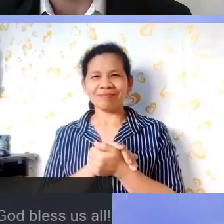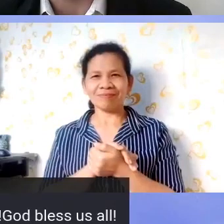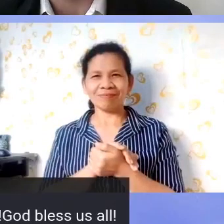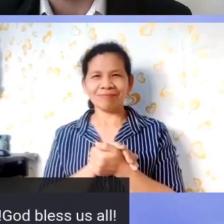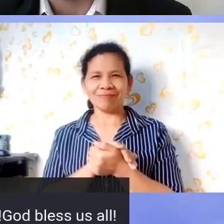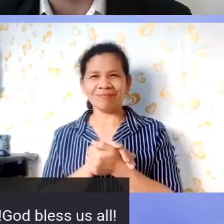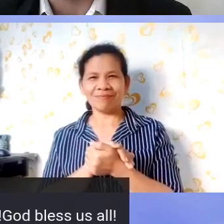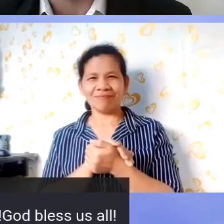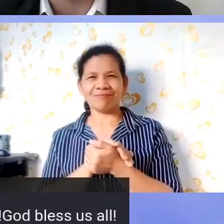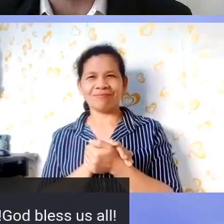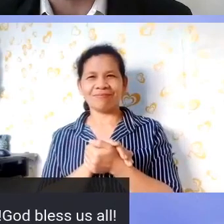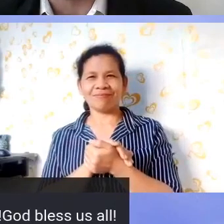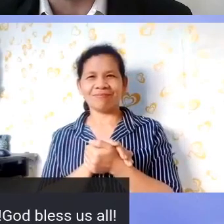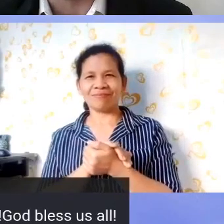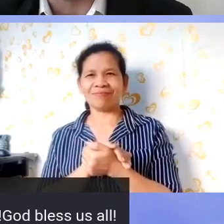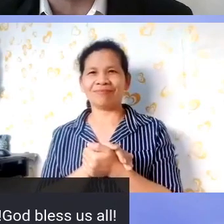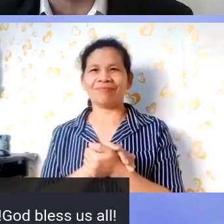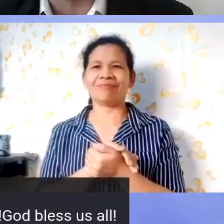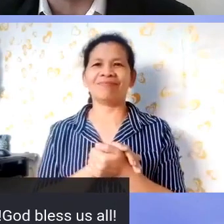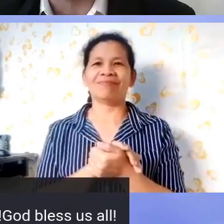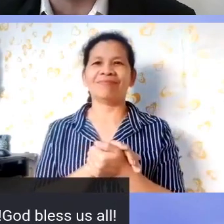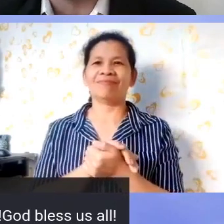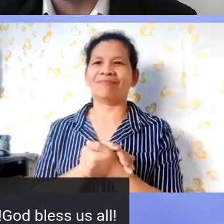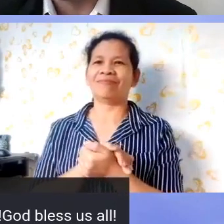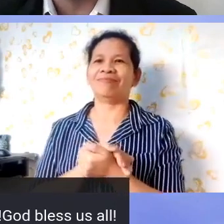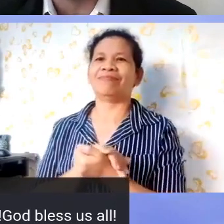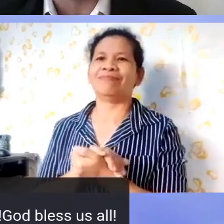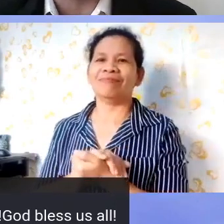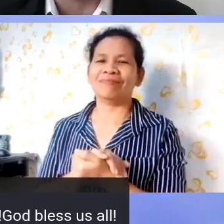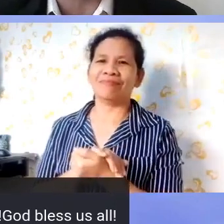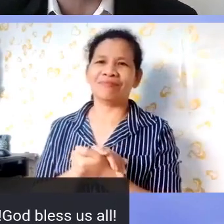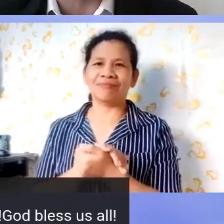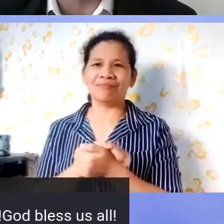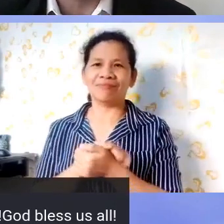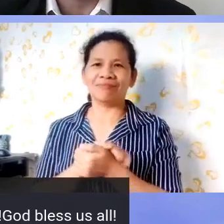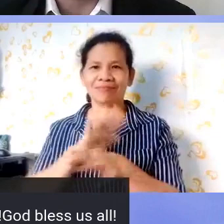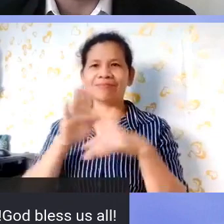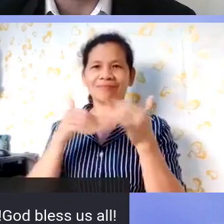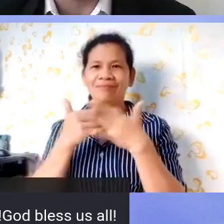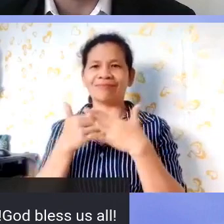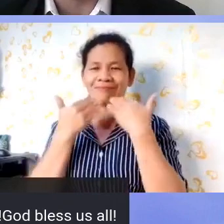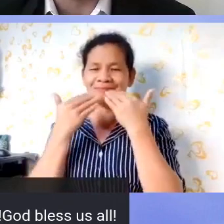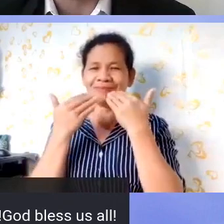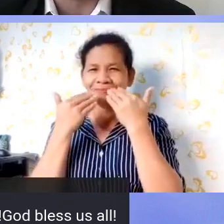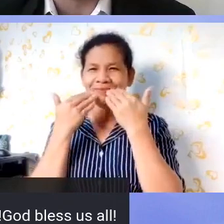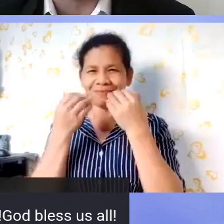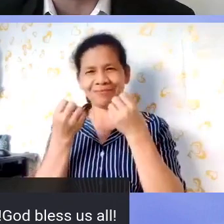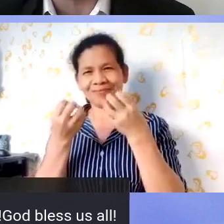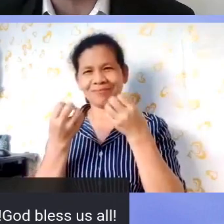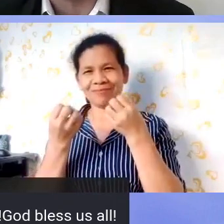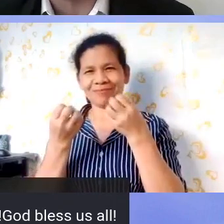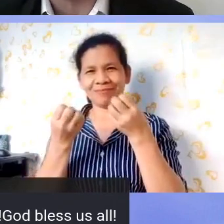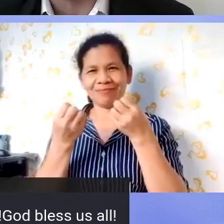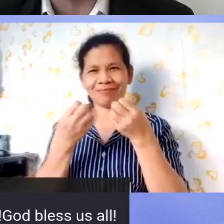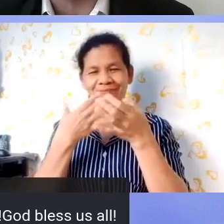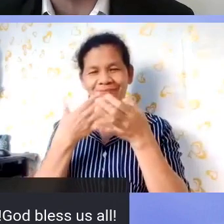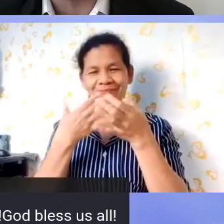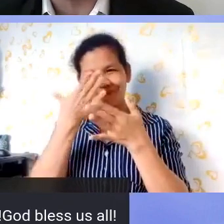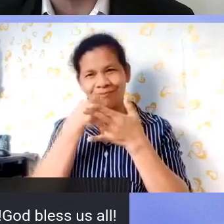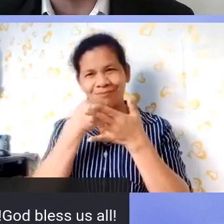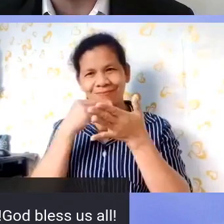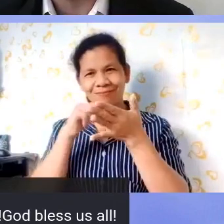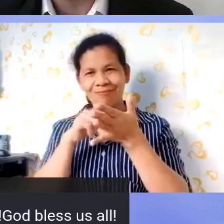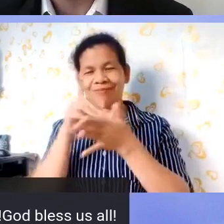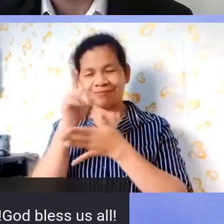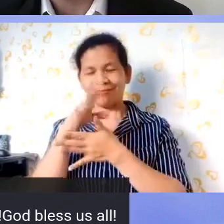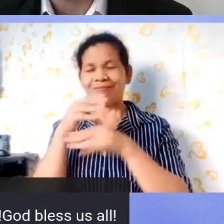mga nagpapasalamat lang, kagaya ni Marilo Baltimore Macabasco. Magandang minsay ngayong umaga. Salamat. God bless